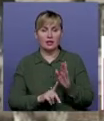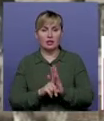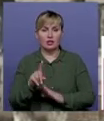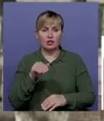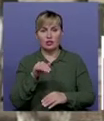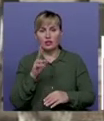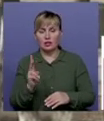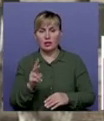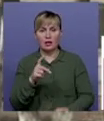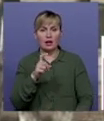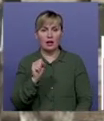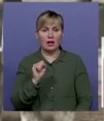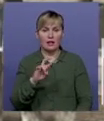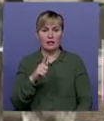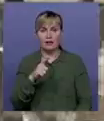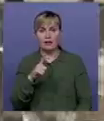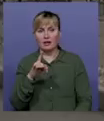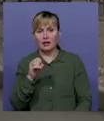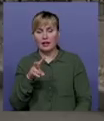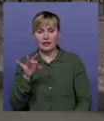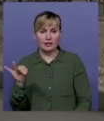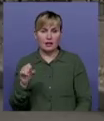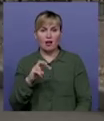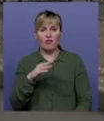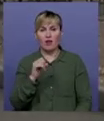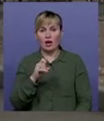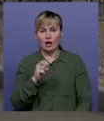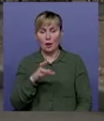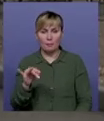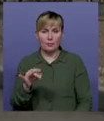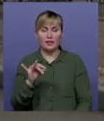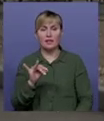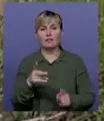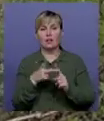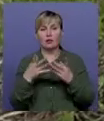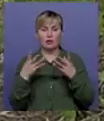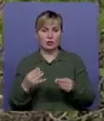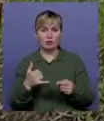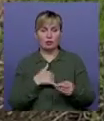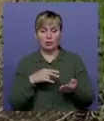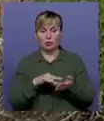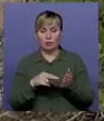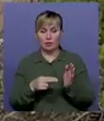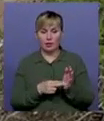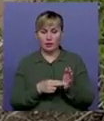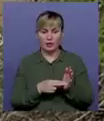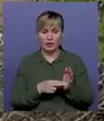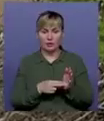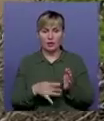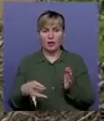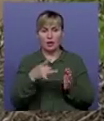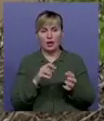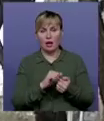с ЖК Хантенгри. ЖК Хантенгри, ЖК Аль-Фараби. Второй день у нас по плану идет